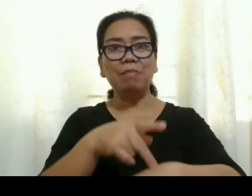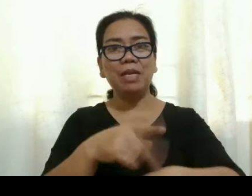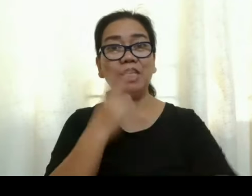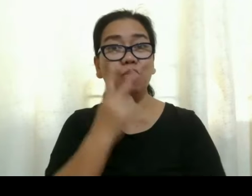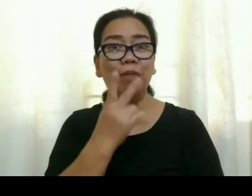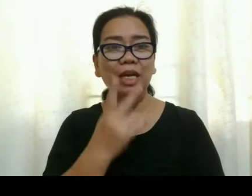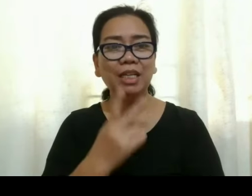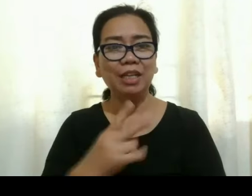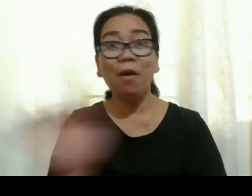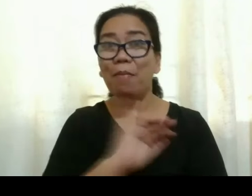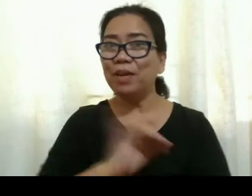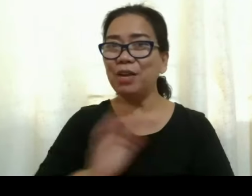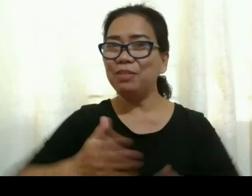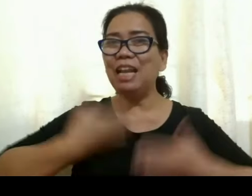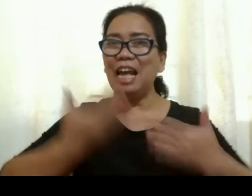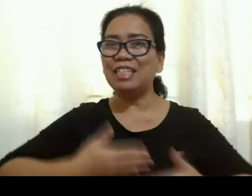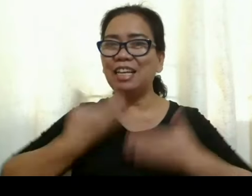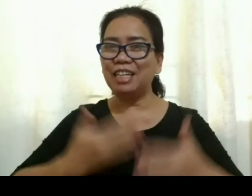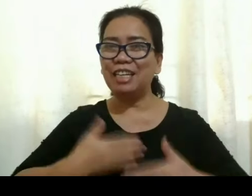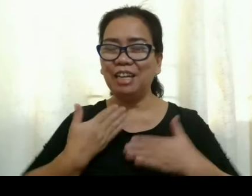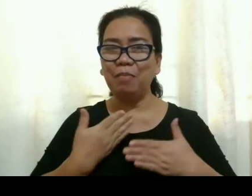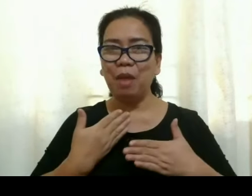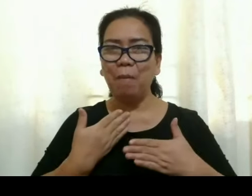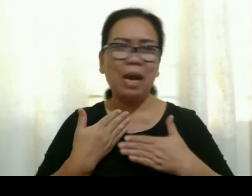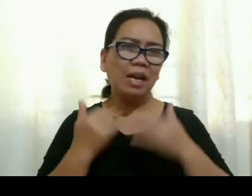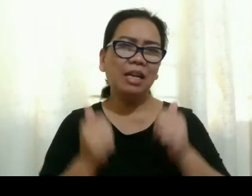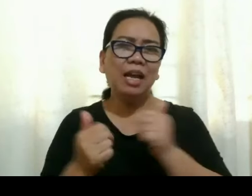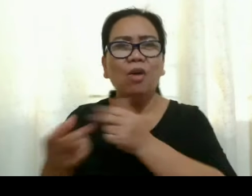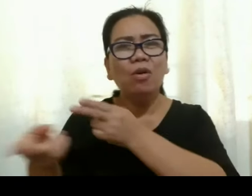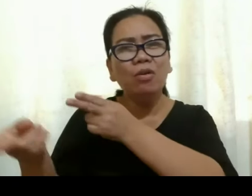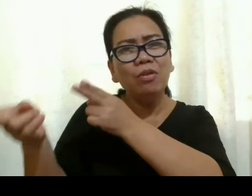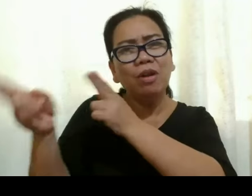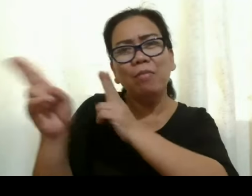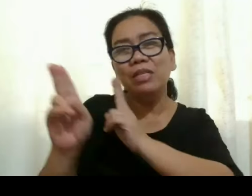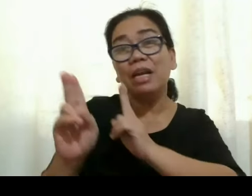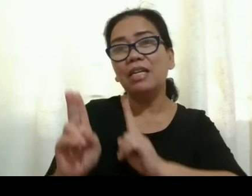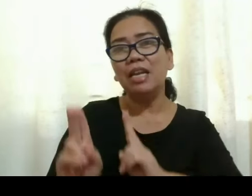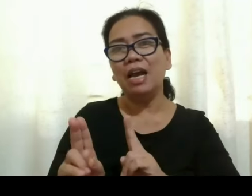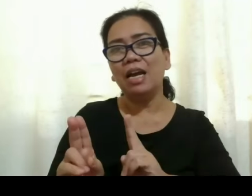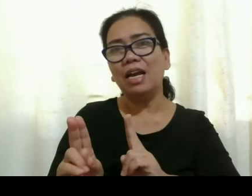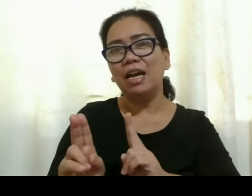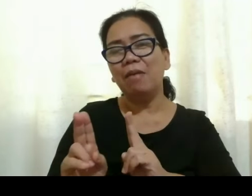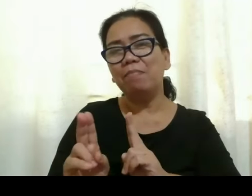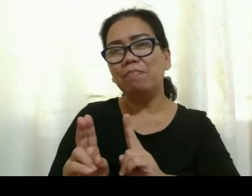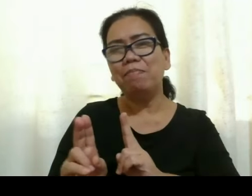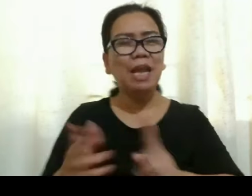ng Pilipinas. Kung makikita niyo, pareho sila ang sayo-sayo. Parang honorable sa kanila.